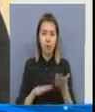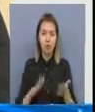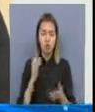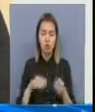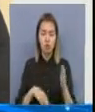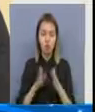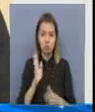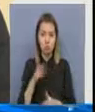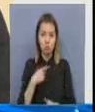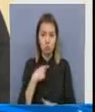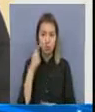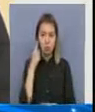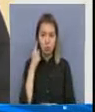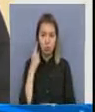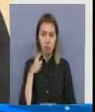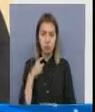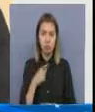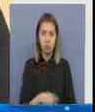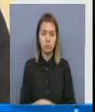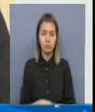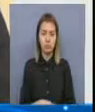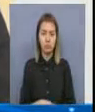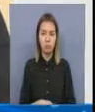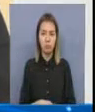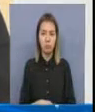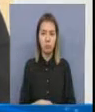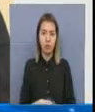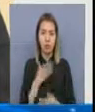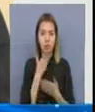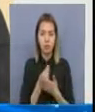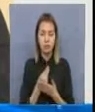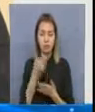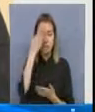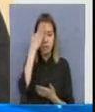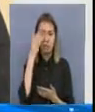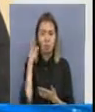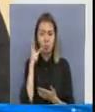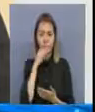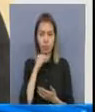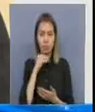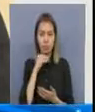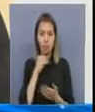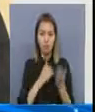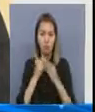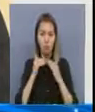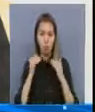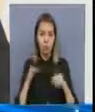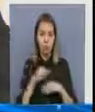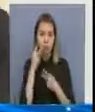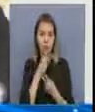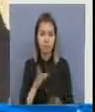демекші, бағымен бабы келіскен өздерінің өнерін сәтті жоғары деңгейде